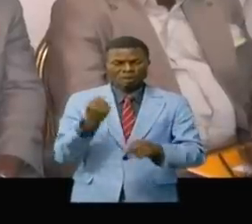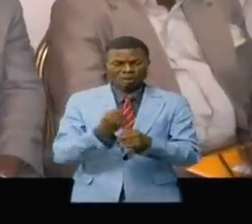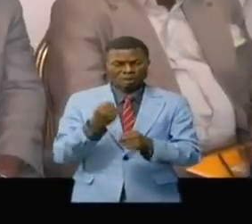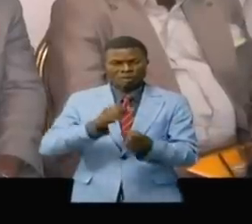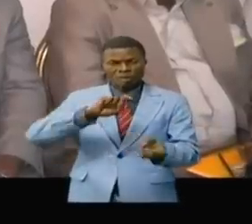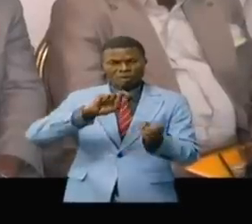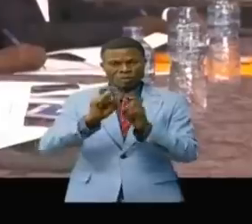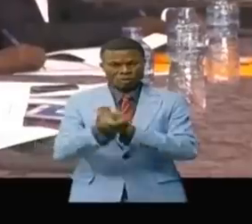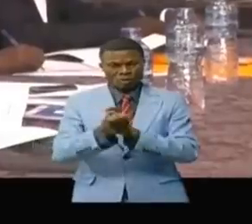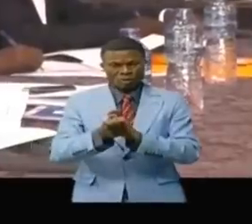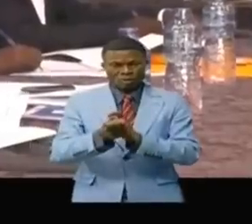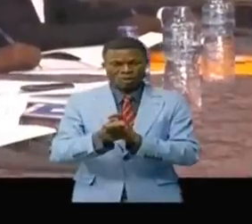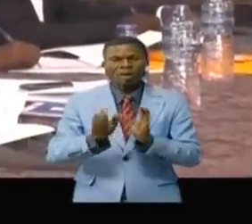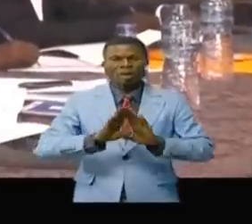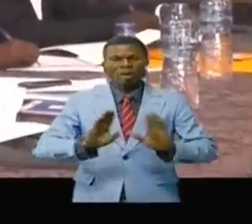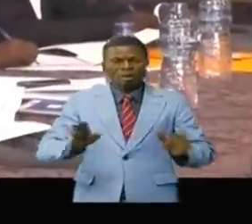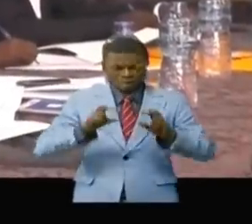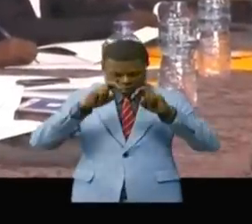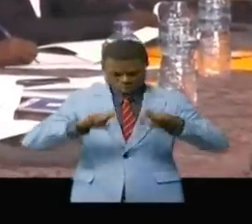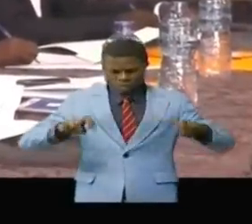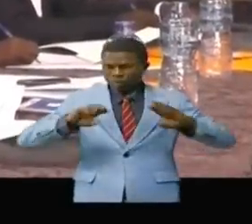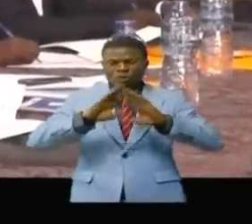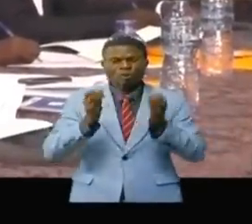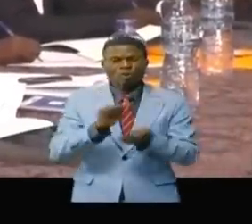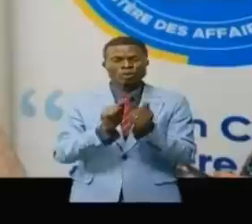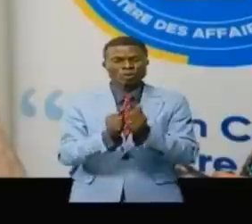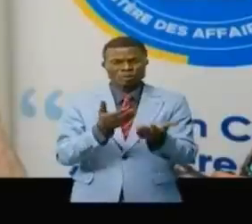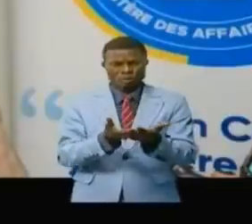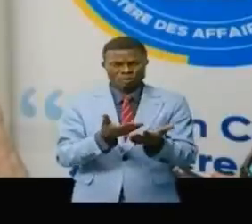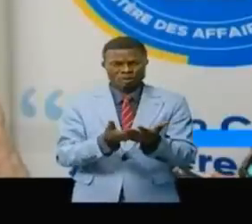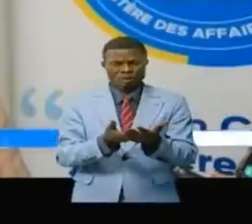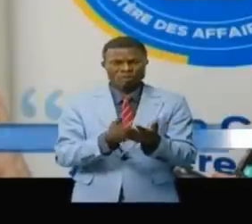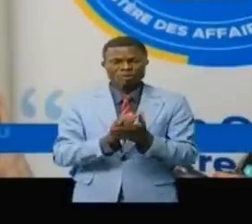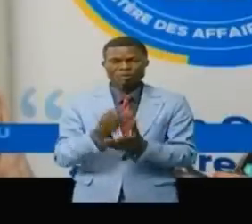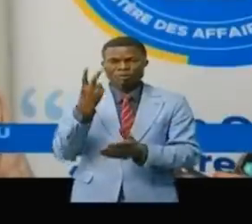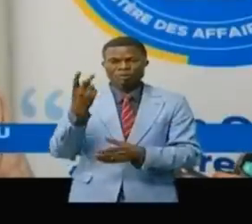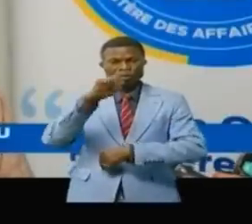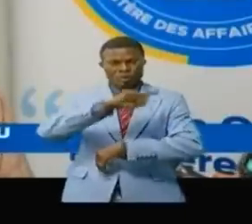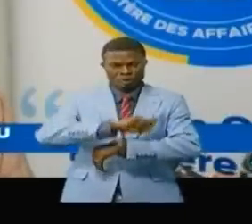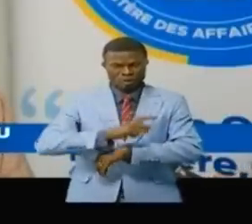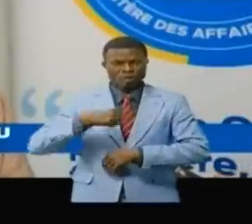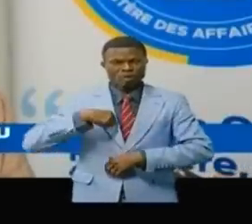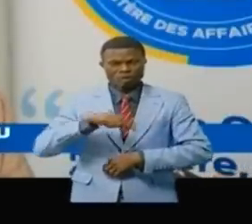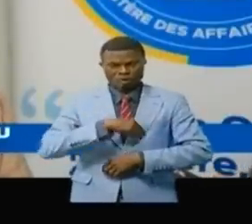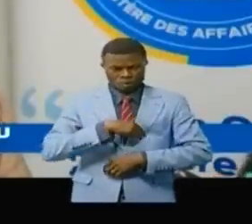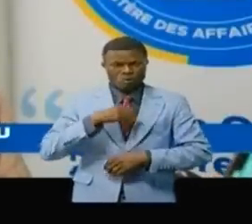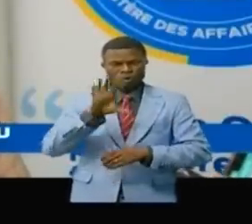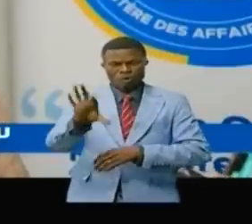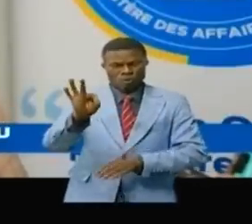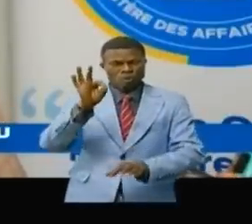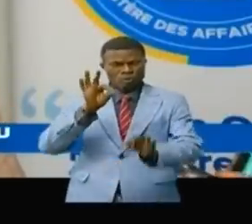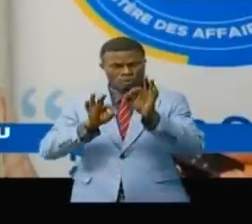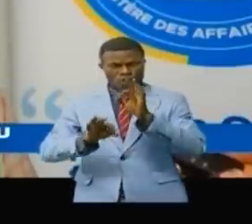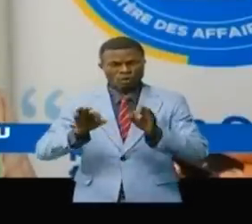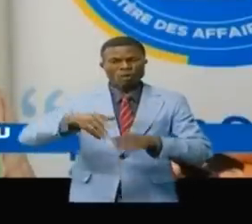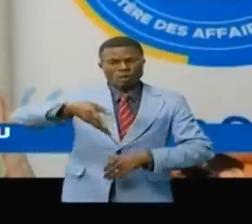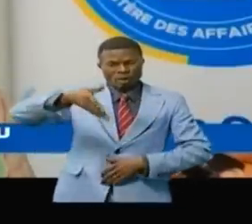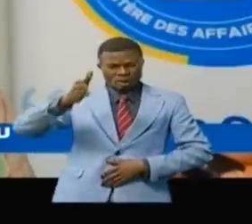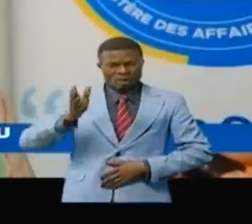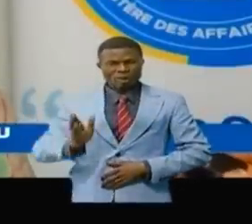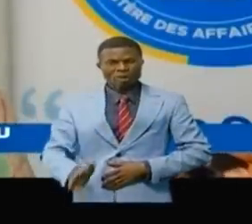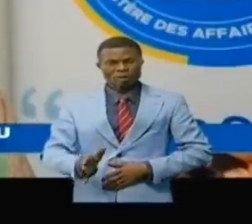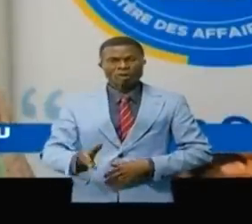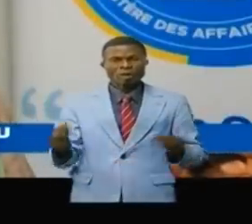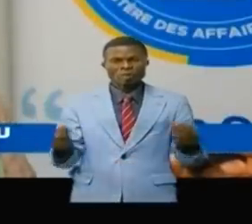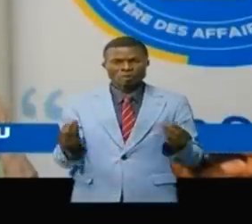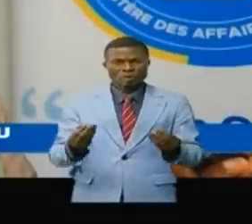réforme a eu le mérite d'analyser toutes ces questions. Pendant deux jours, nous avons fait une sélection d'experts. C'était